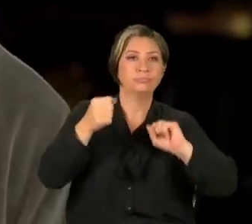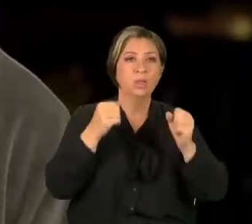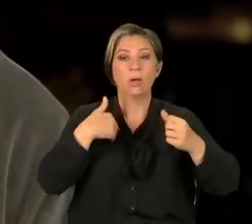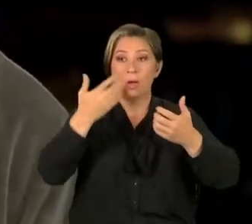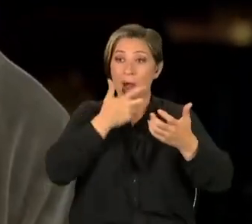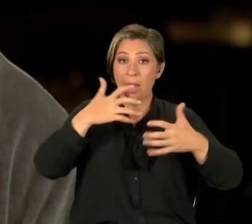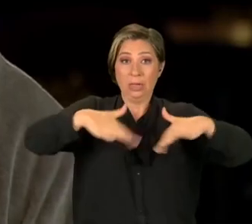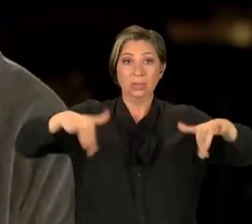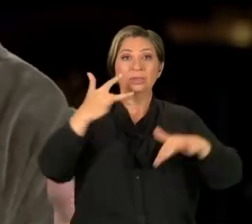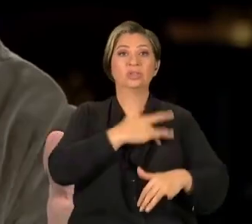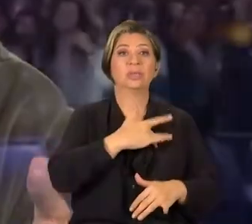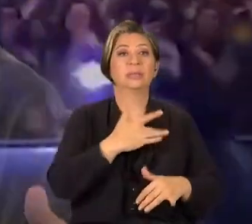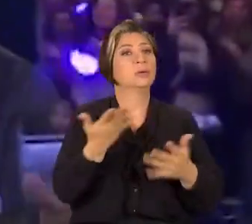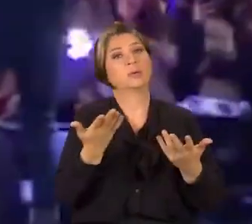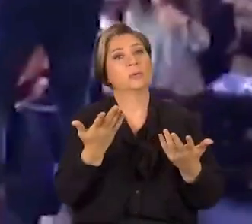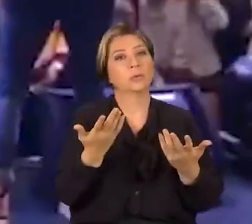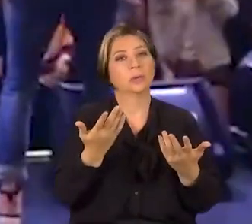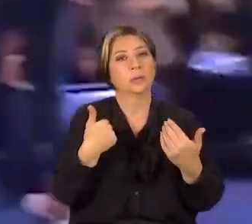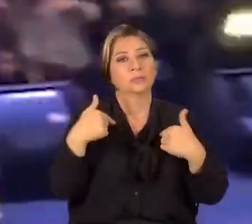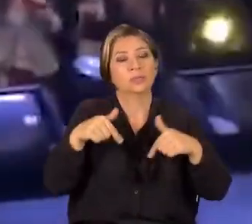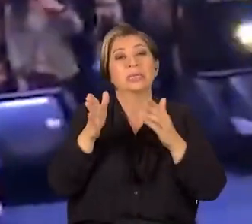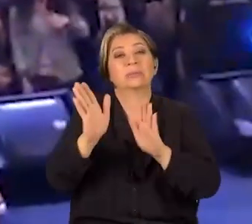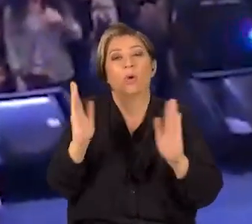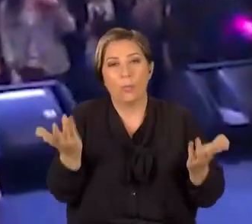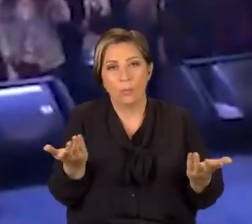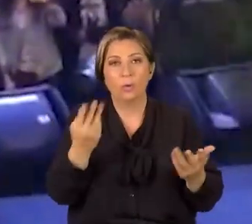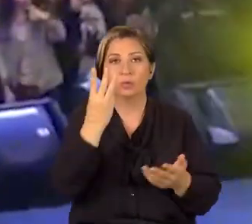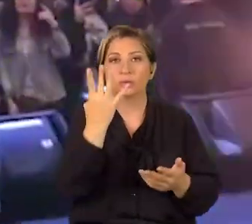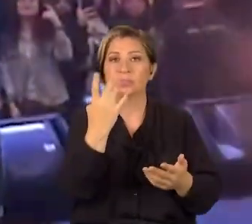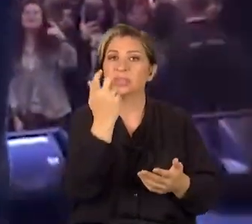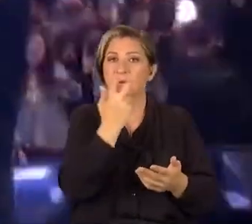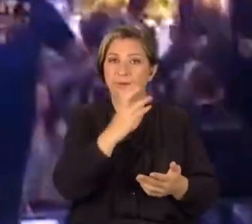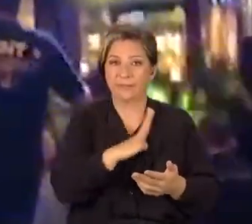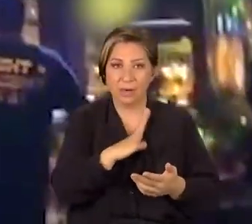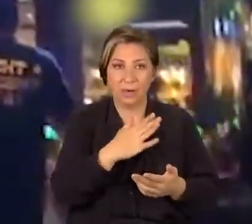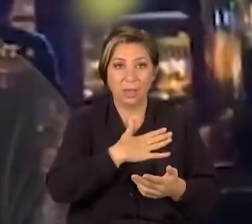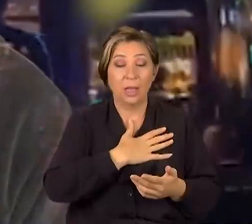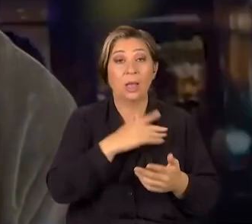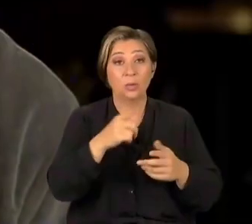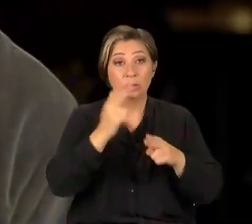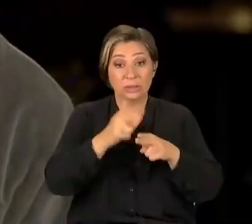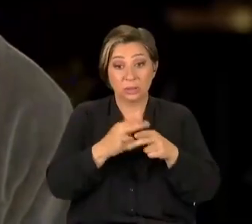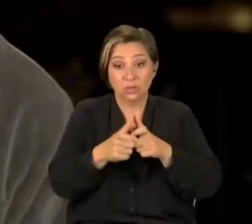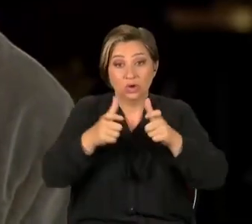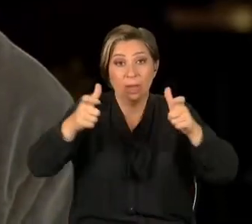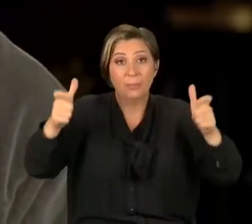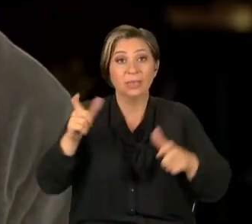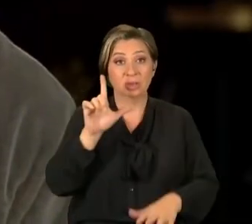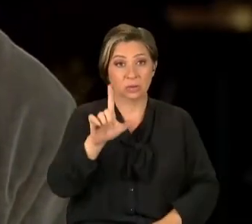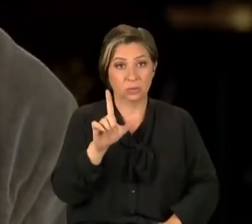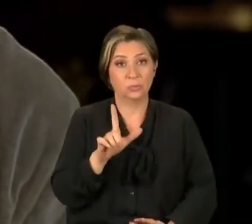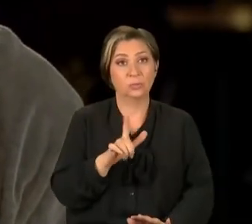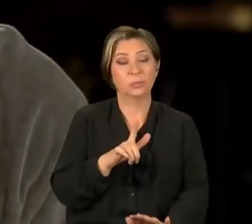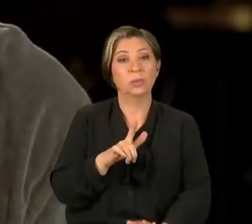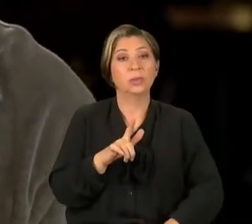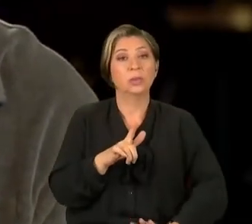vesaire canlı şeyleri Yani ben şu anda gitmiyorum çünkü 3-4 tane şarkım var ama bunu hızlıca Tabi bizde en güzel yerleri